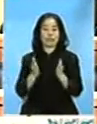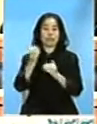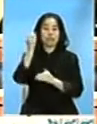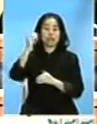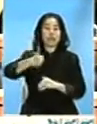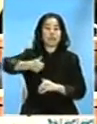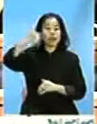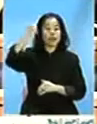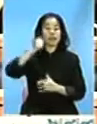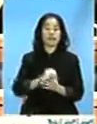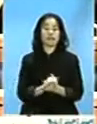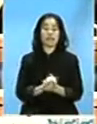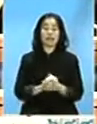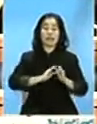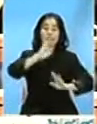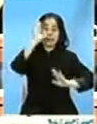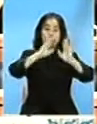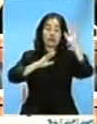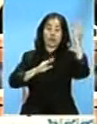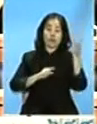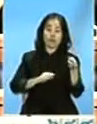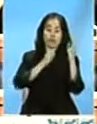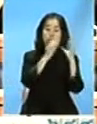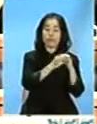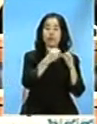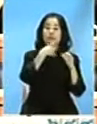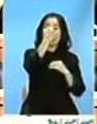นะแล้วก็ฝ่ายที่มีเสียงข้างน้อยก็จะเป็น